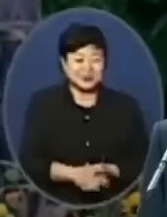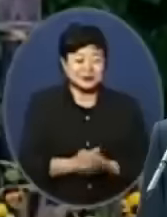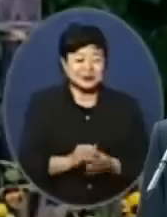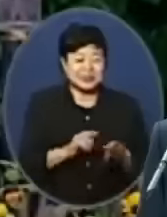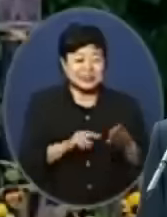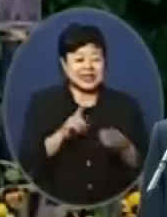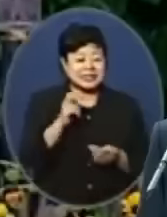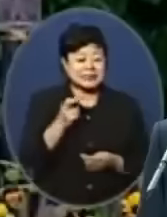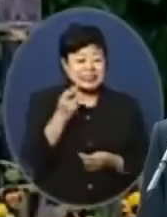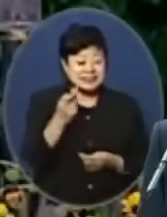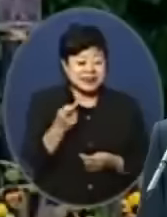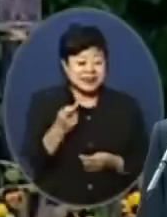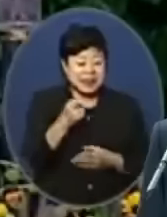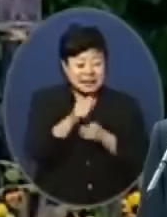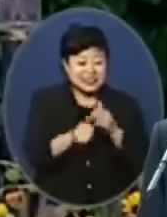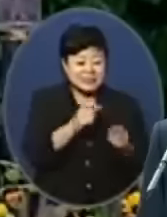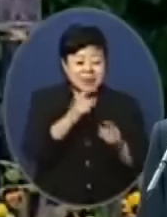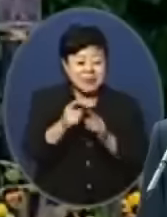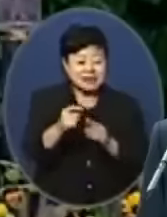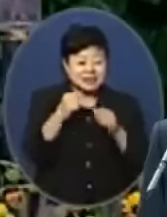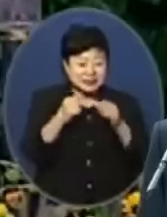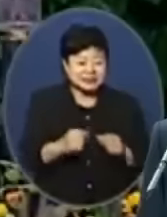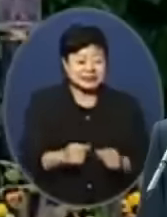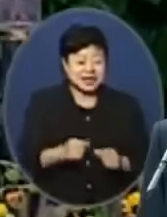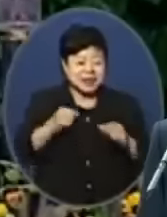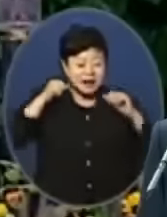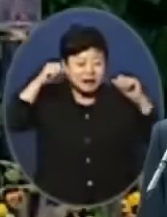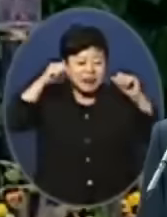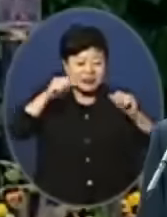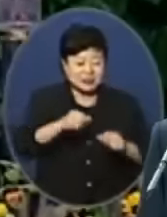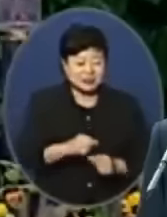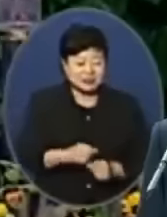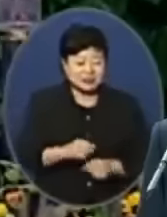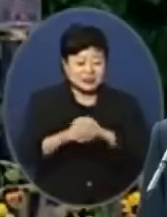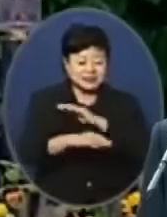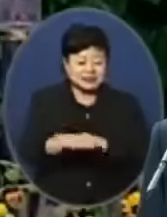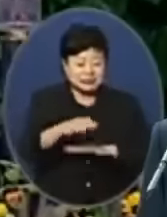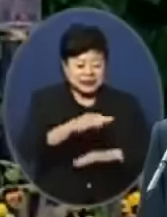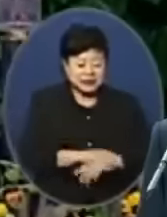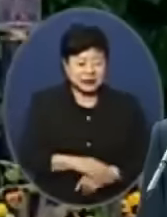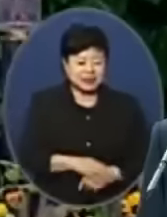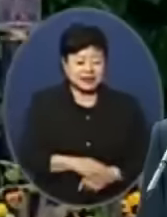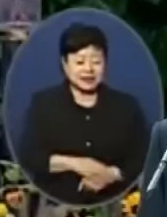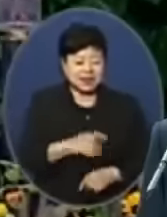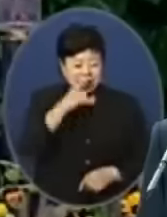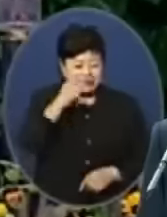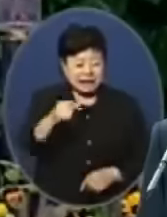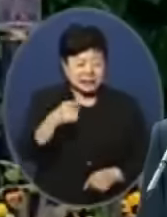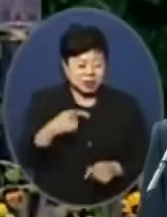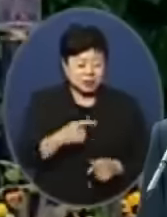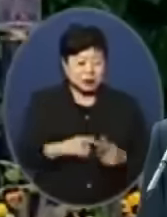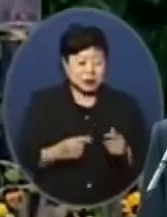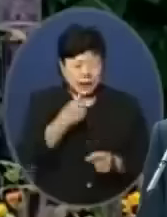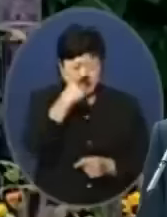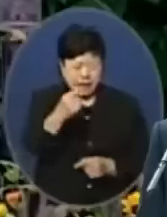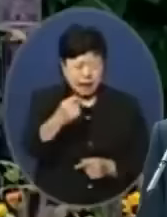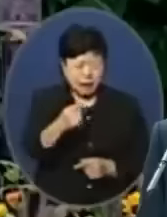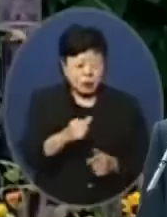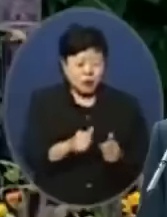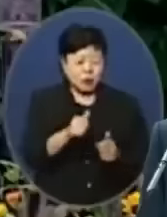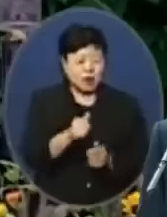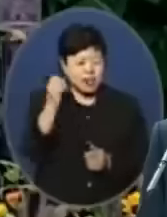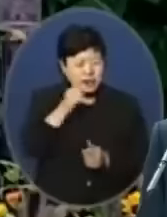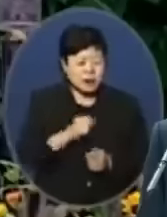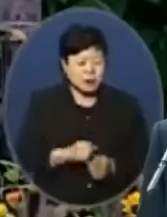히브리서 4장 12절을 보면 하나님의 말씀은 살아있고 활력이 있어 좌우에 날선하던 금보다 예리하여